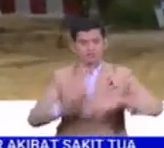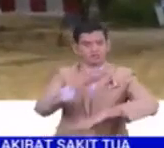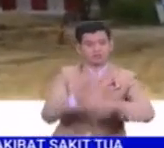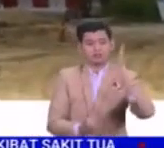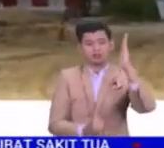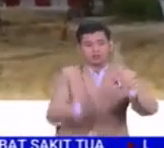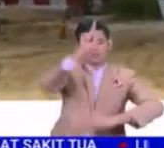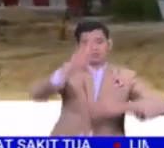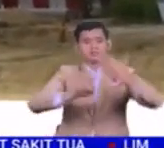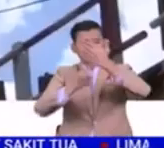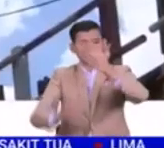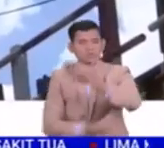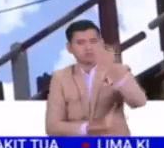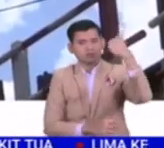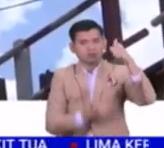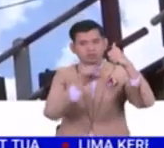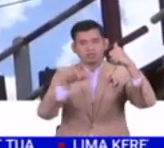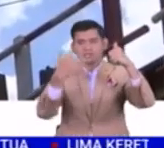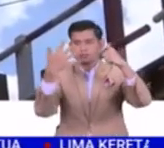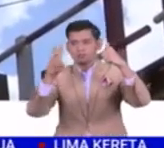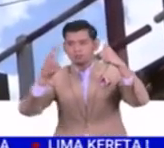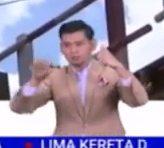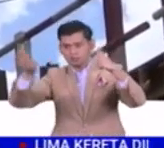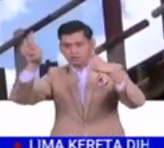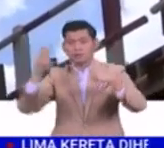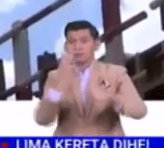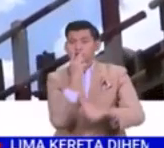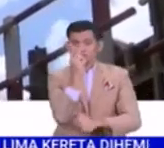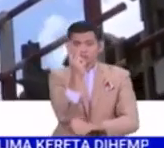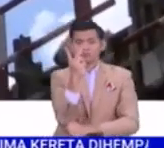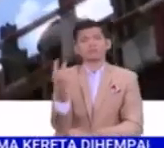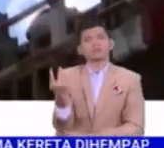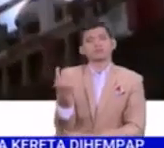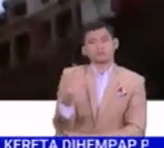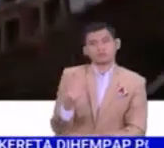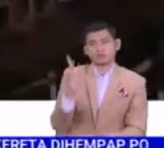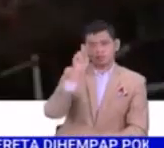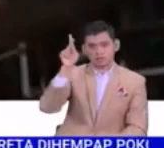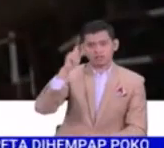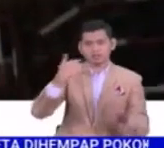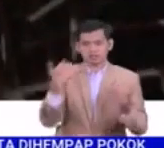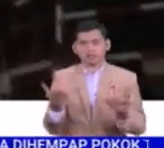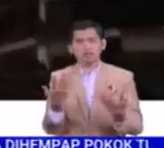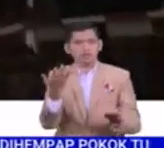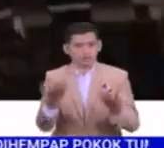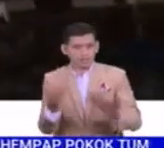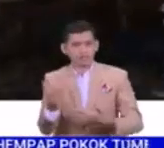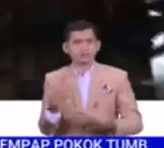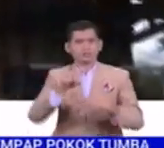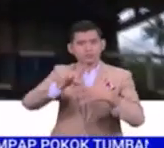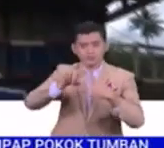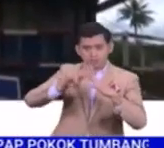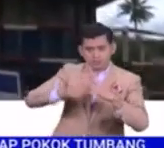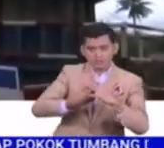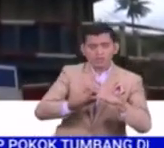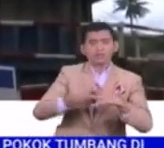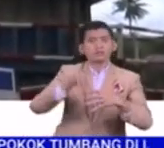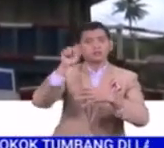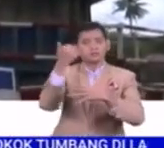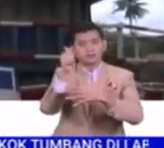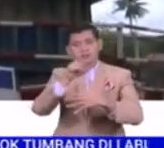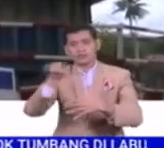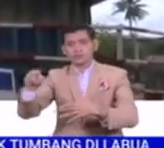sehingga 10.5 meter memandangkan negeri ini berdepan musim tengkujuh bermula Oktober hingga Disember setiap